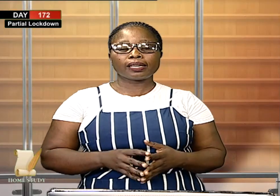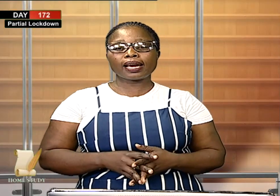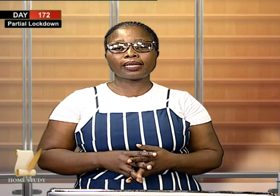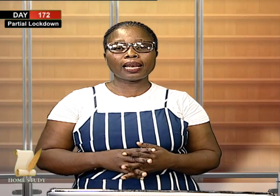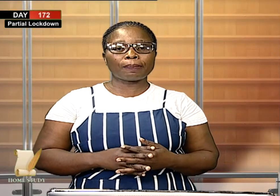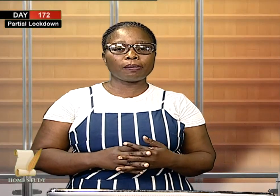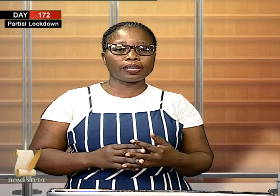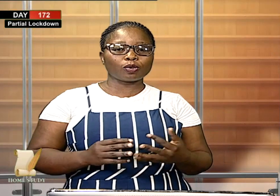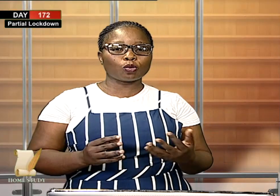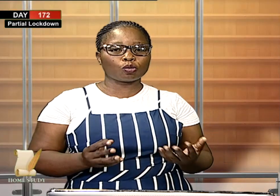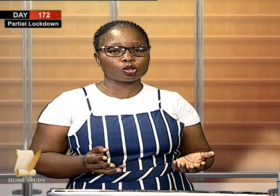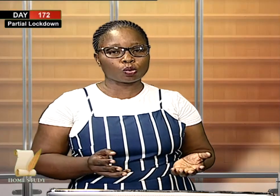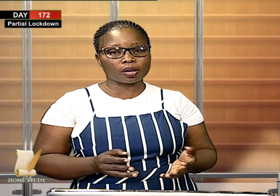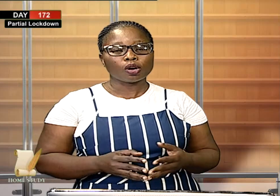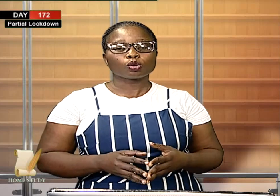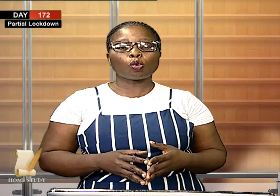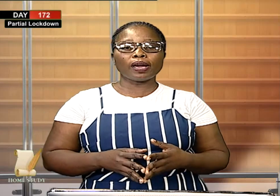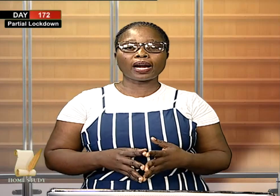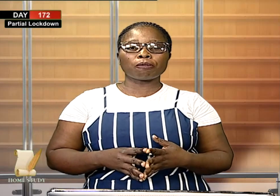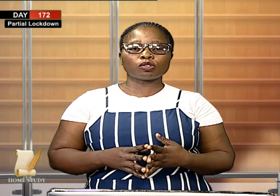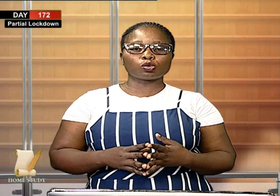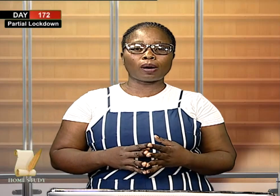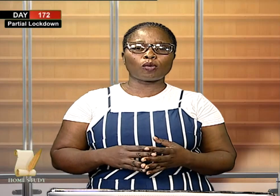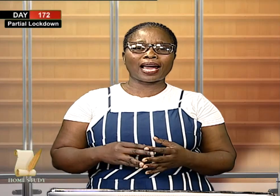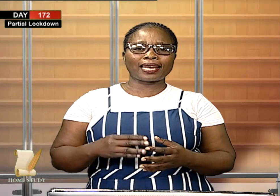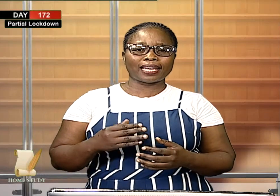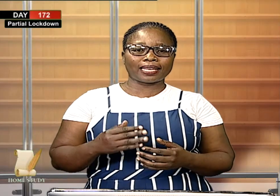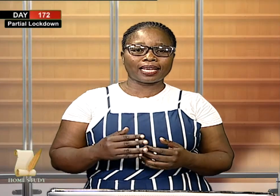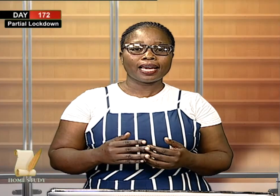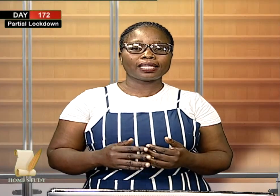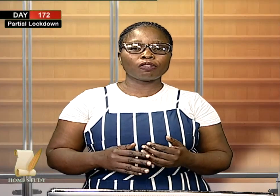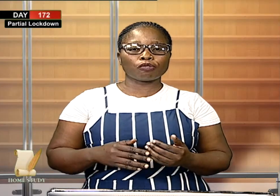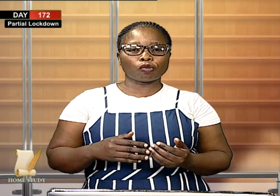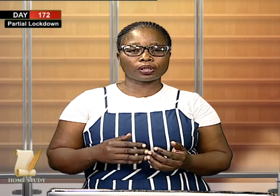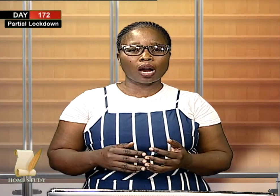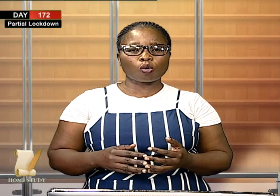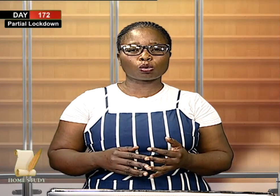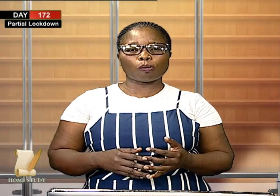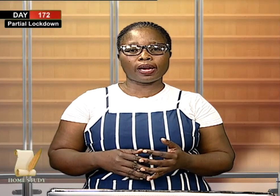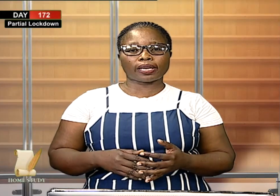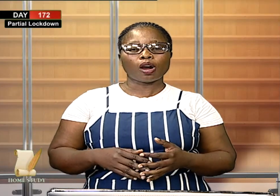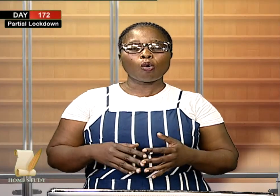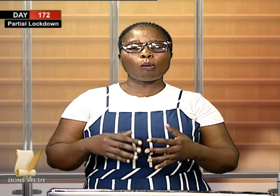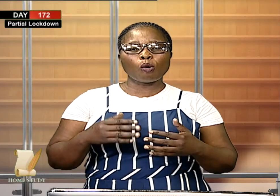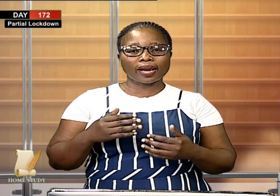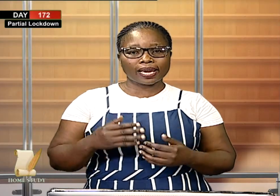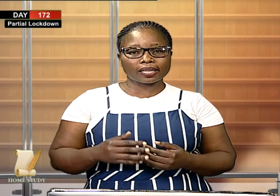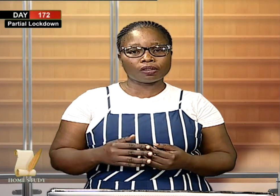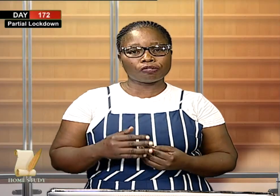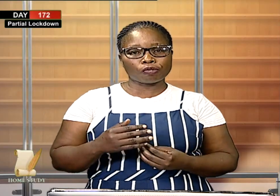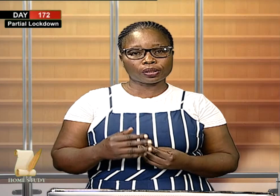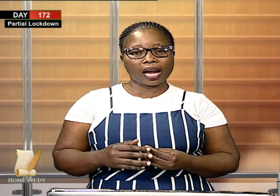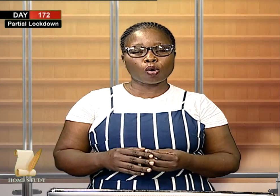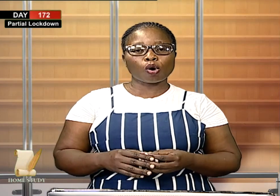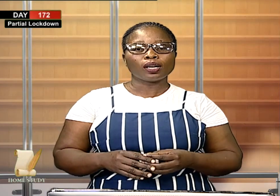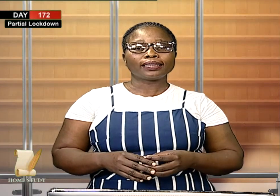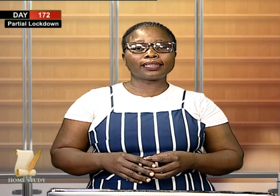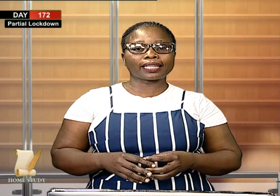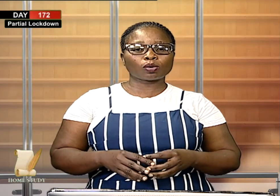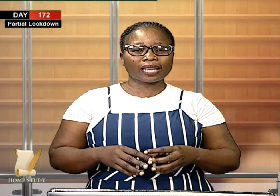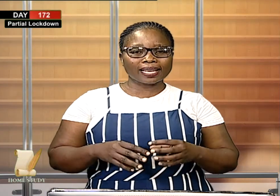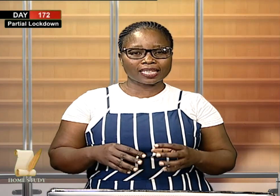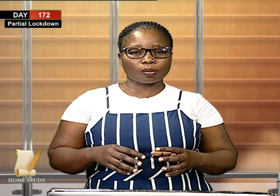ema-minutes ngiyadelaphi mina inkhulumiswano chubeka mfundisi wami ulalele tifumvo takho uchubeke ubukele tifumvo